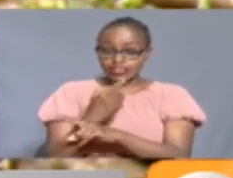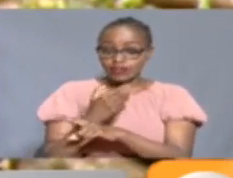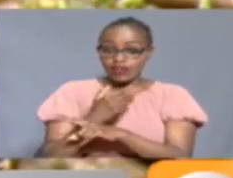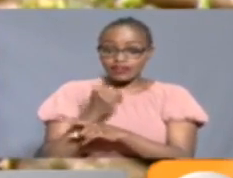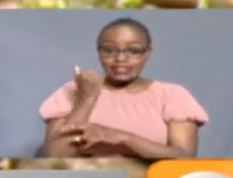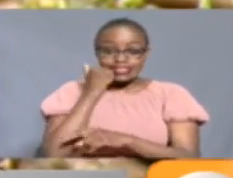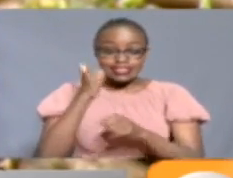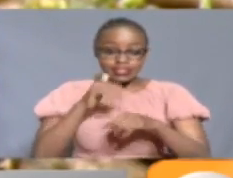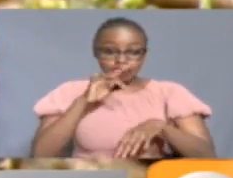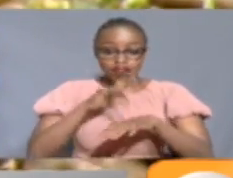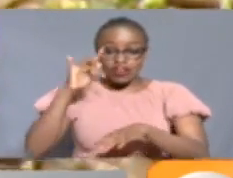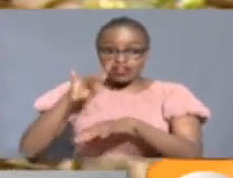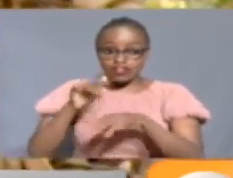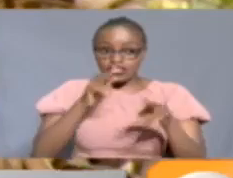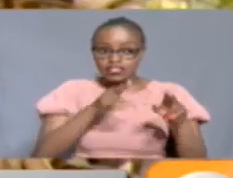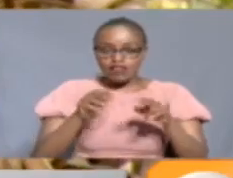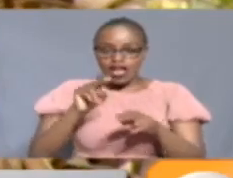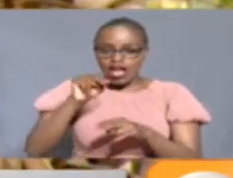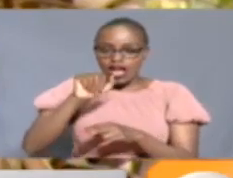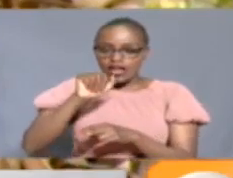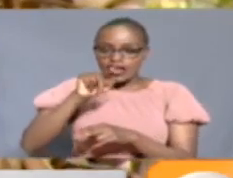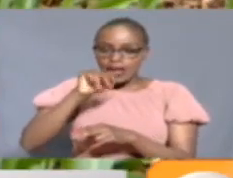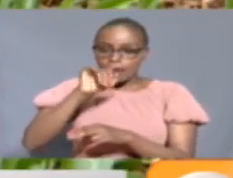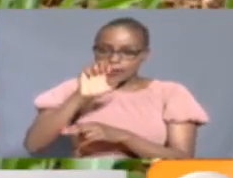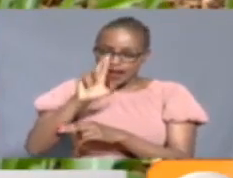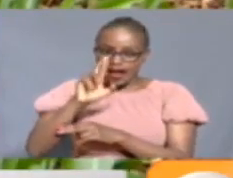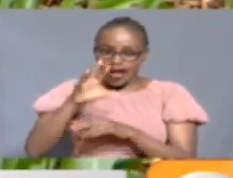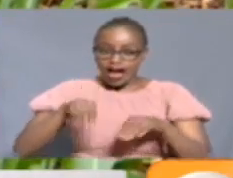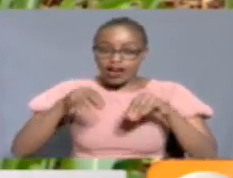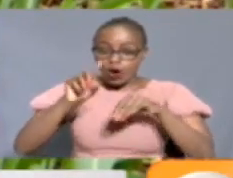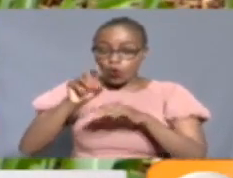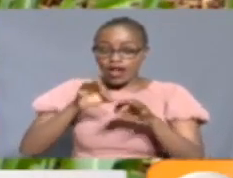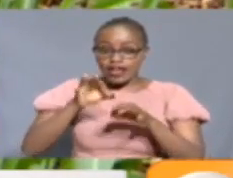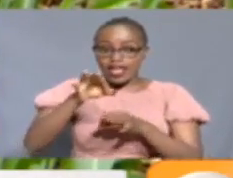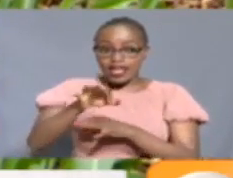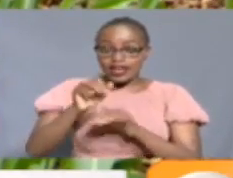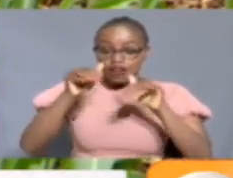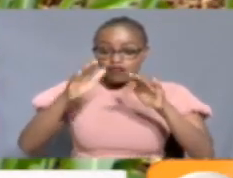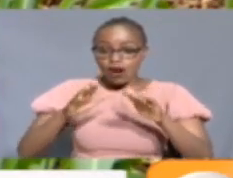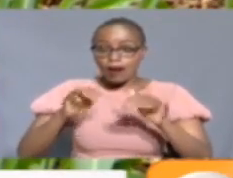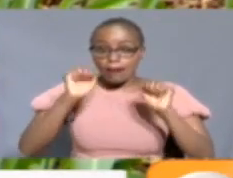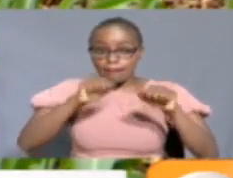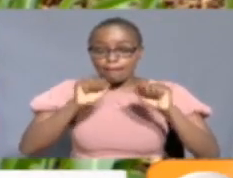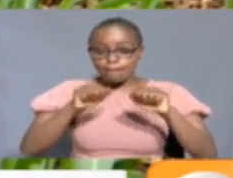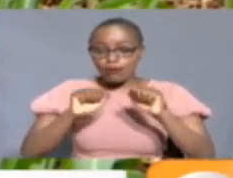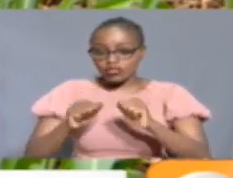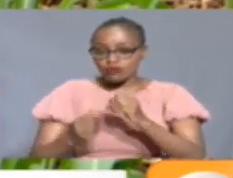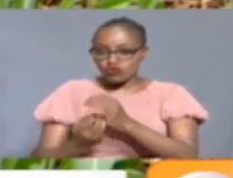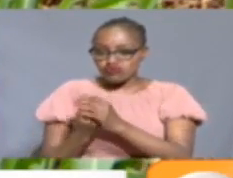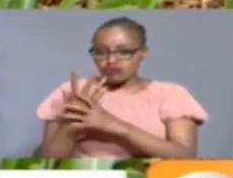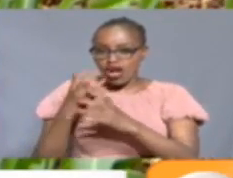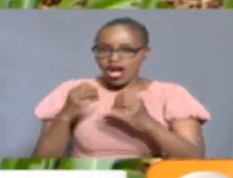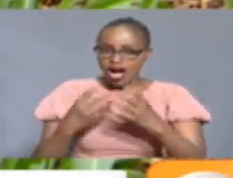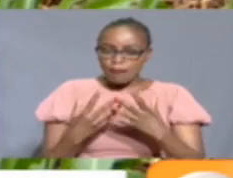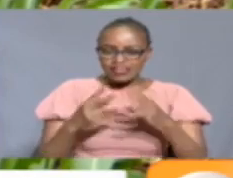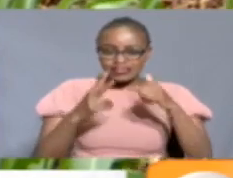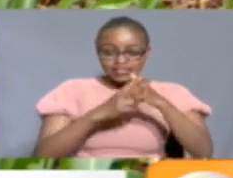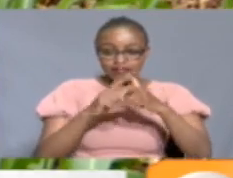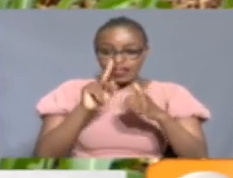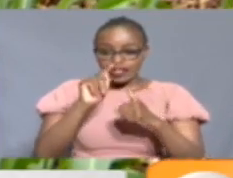nyasi zinginezo kama zile za napia. Kwenye ekari moja, mkulima anaweza kuzalisha hadi tani 7 za